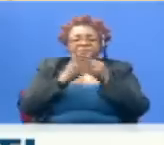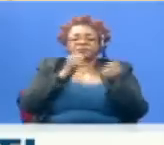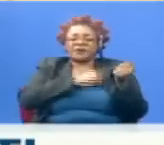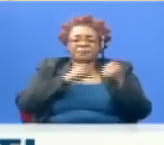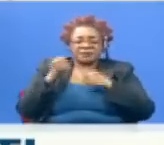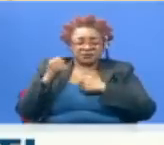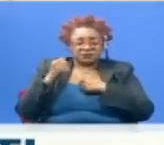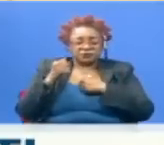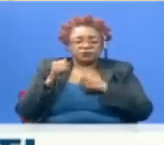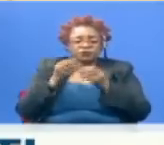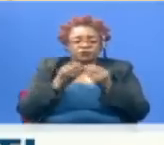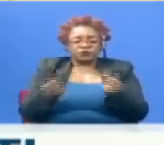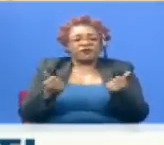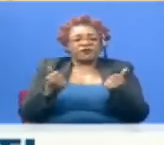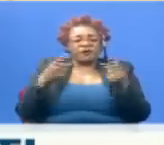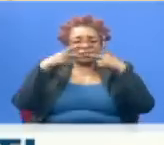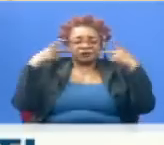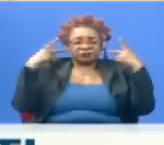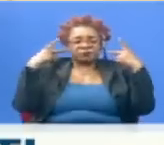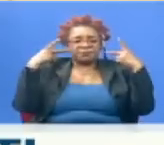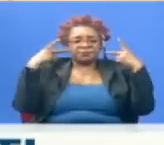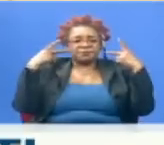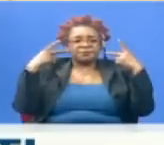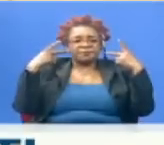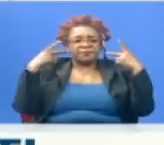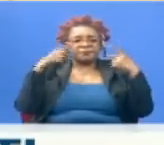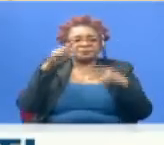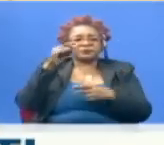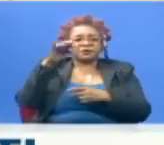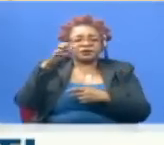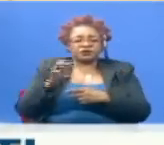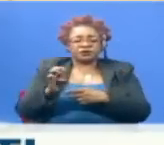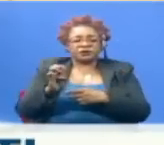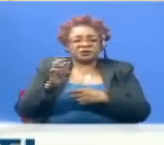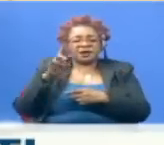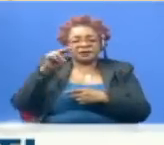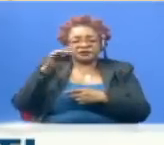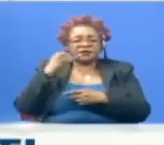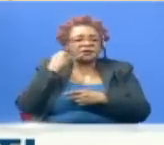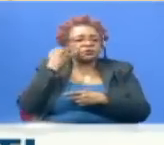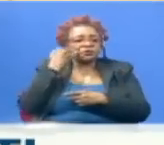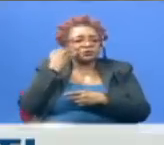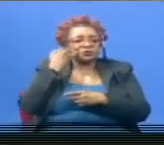na ugaidi. George Keru, NTV, katika kaunti ya Nakuru.